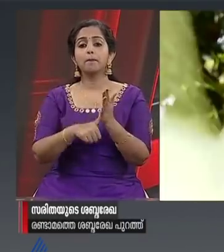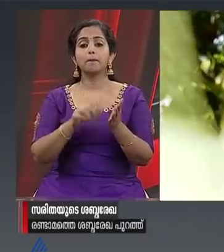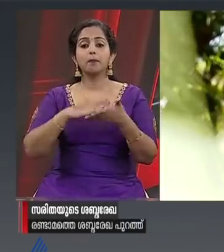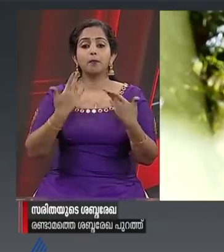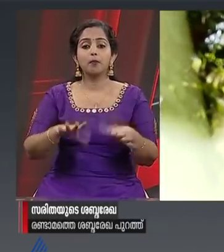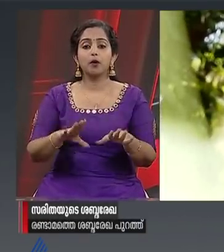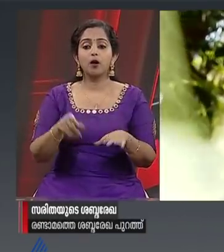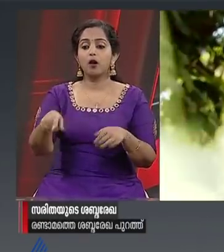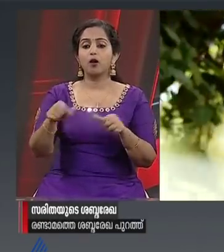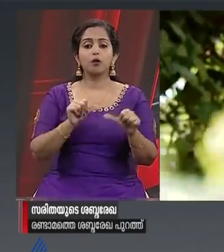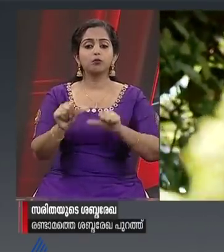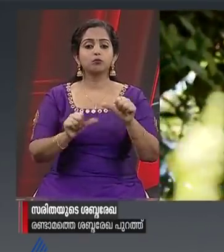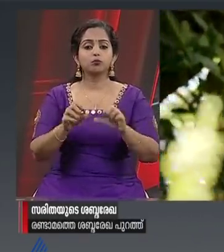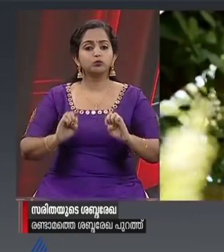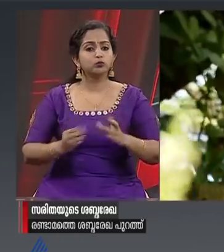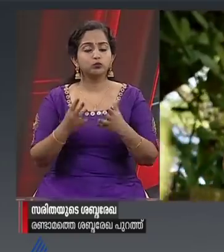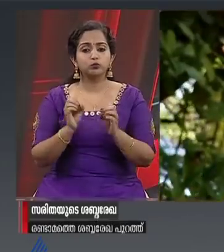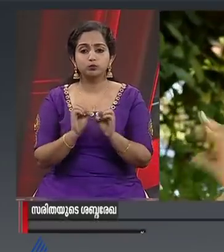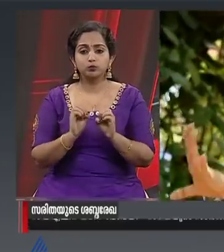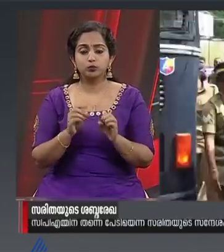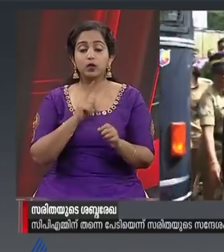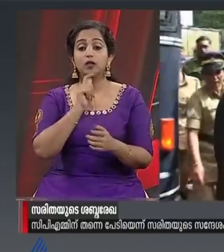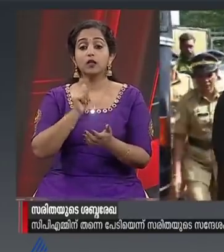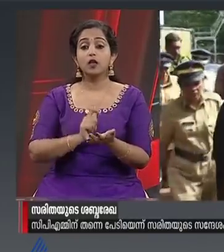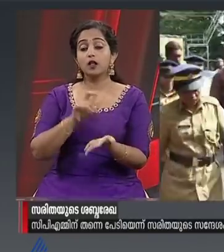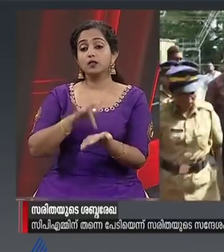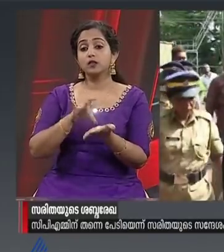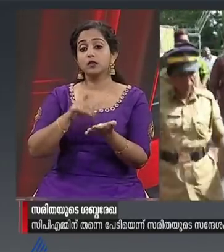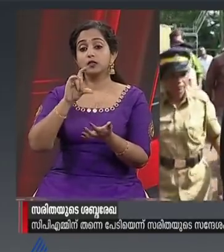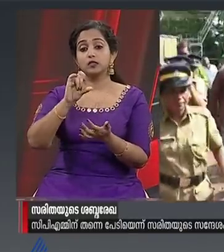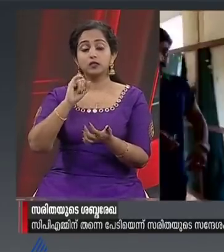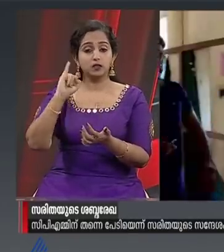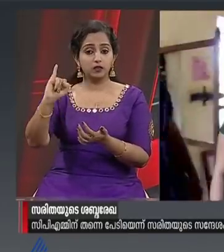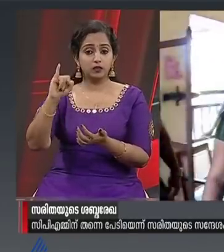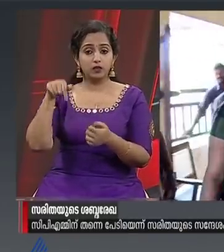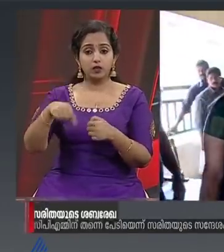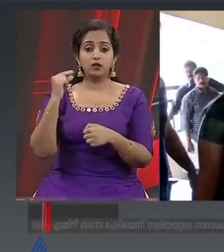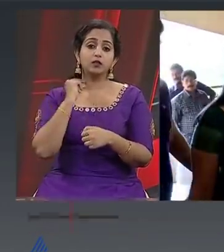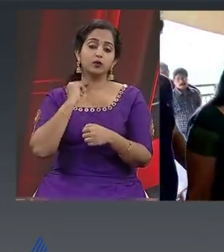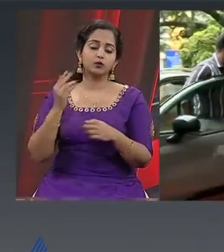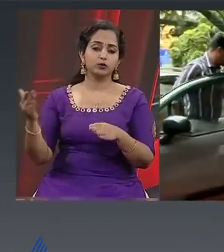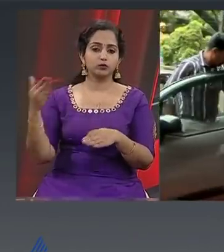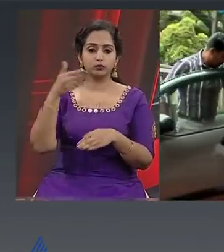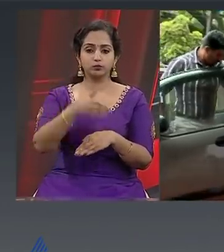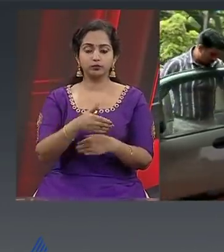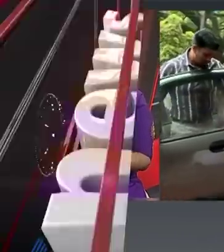സംഭാഷണം പുറത്തായതിനു പിന്നാലെ നെയ്യാറ്റിൻകര സിഐയെ തിരുവനന്തപുരം റേഞ്ച് ഐജി വിളിപ്പിച്ചു.